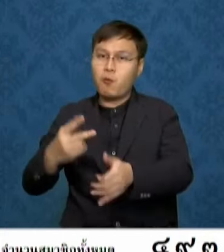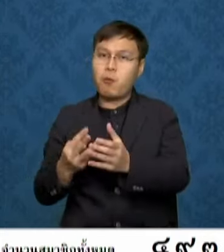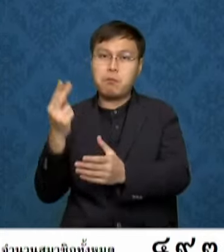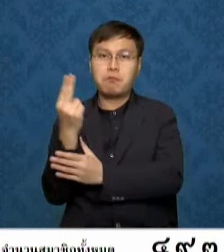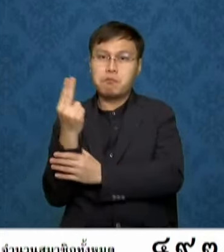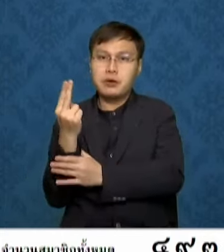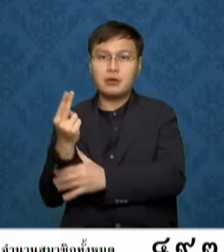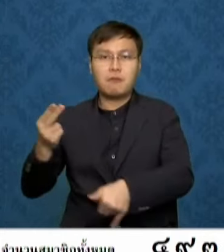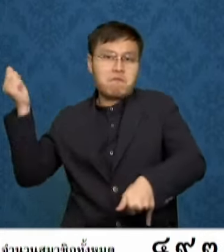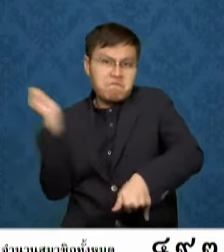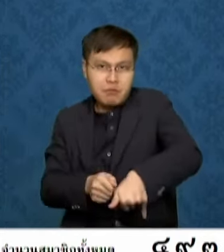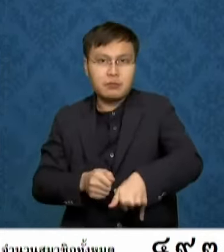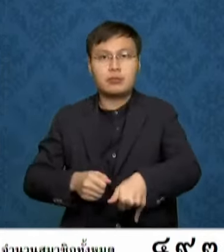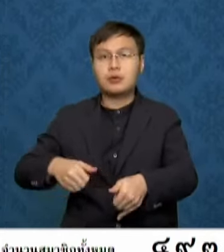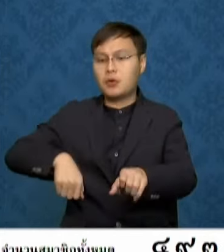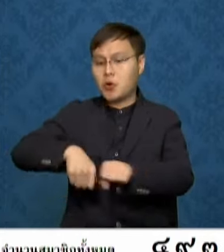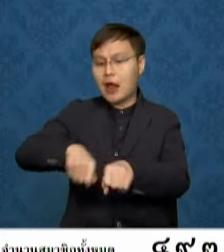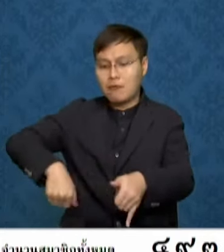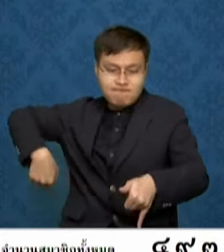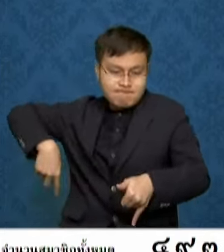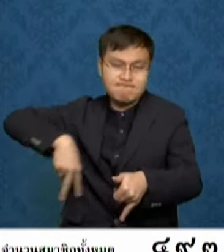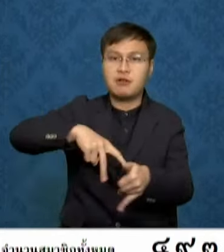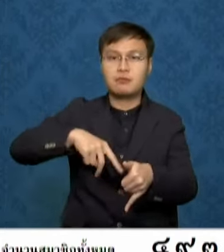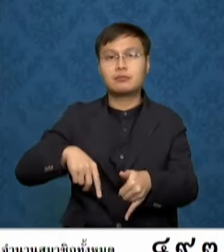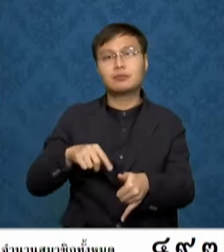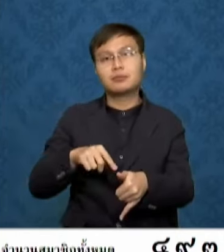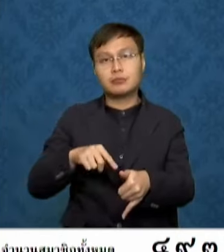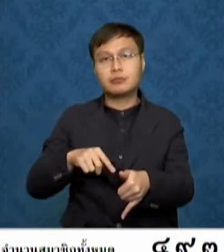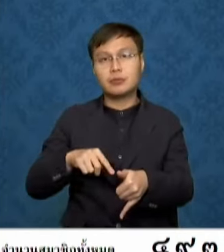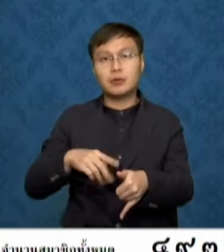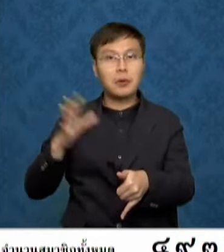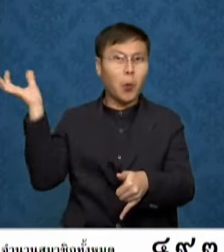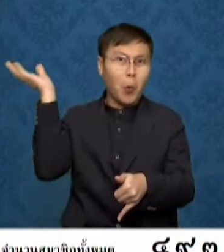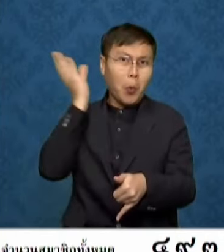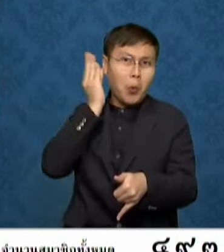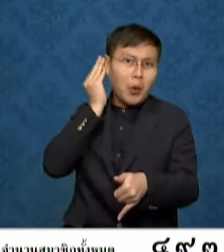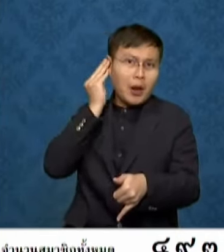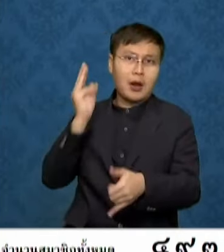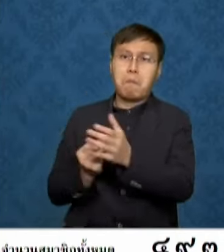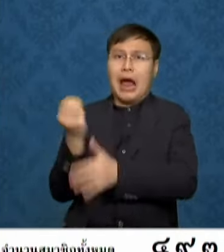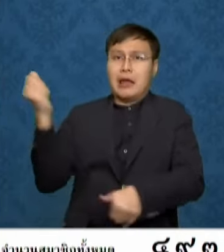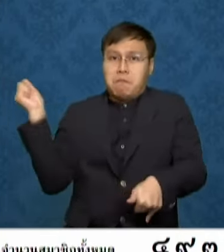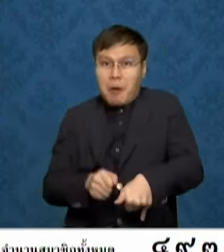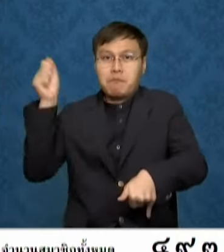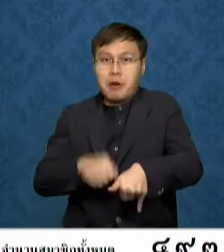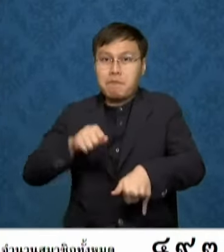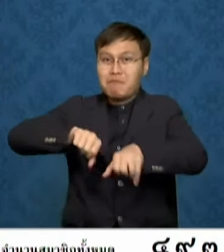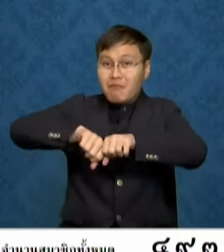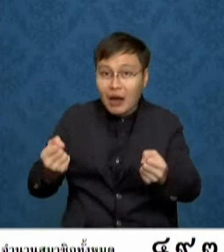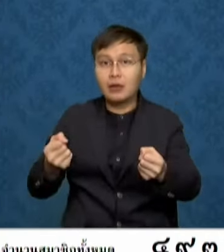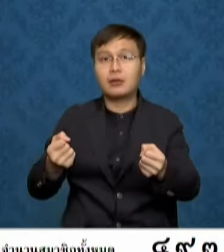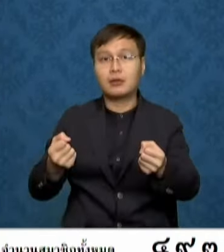ปืนหรือไม่ก็เตะกับรองเท้ามีอยู่คนหนึ่งผมได้ยินเสียงถูกตีด้วยไม้หลายครั้งตีแล้วตีอีกจนไม้